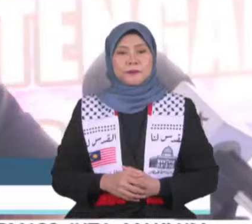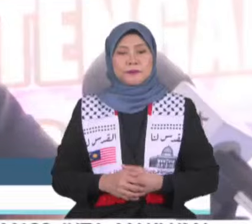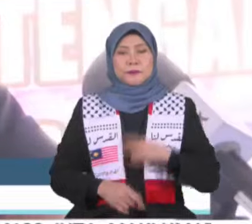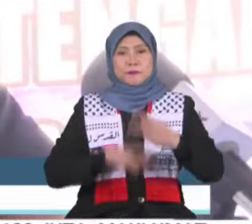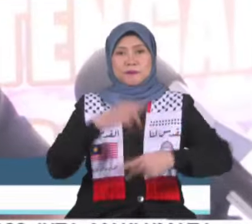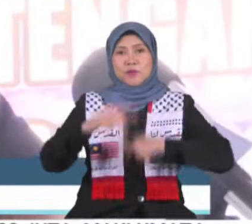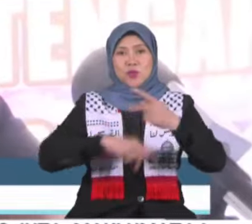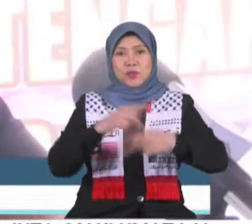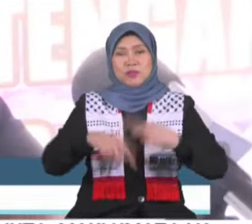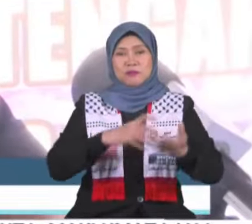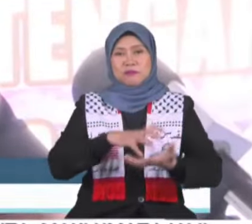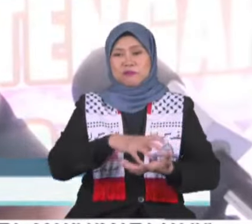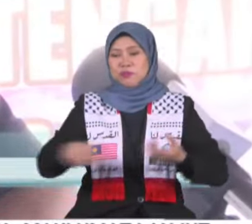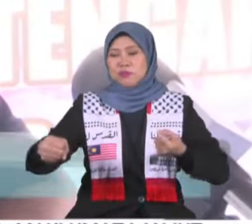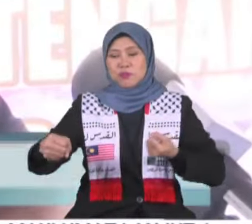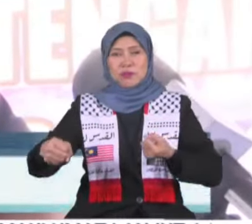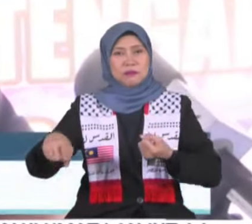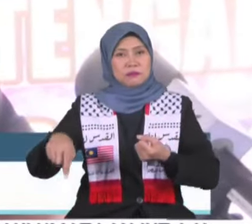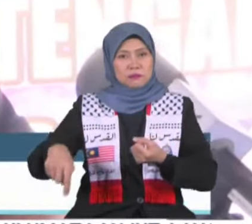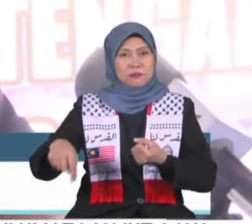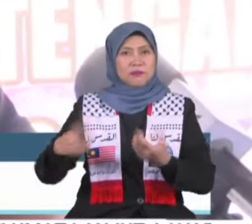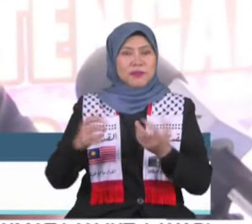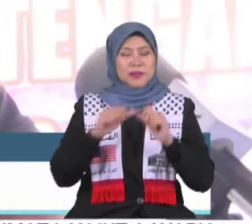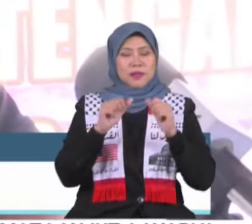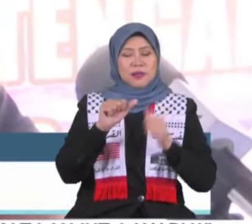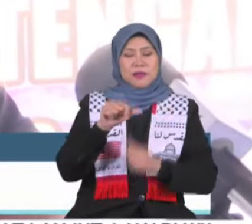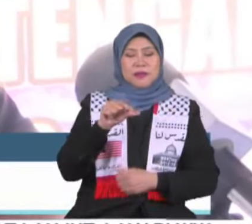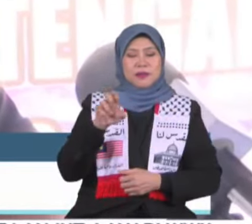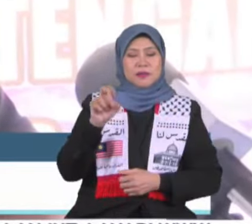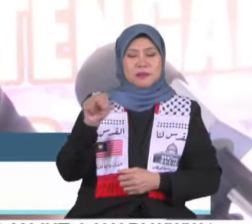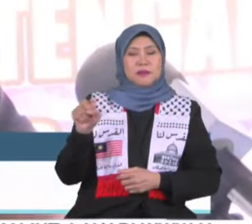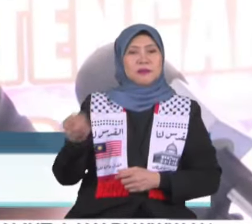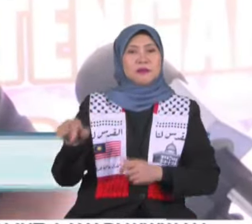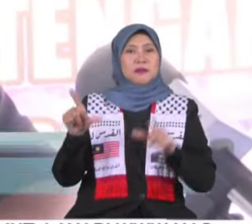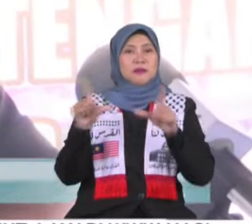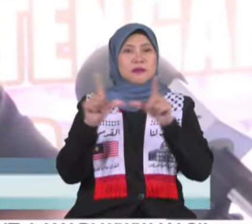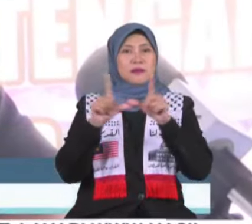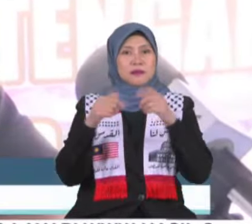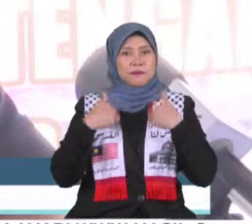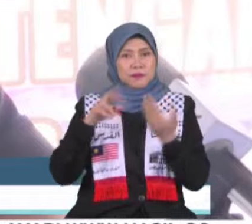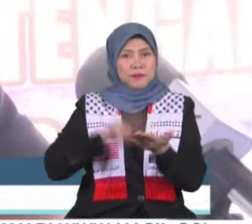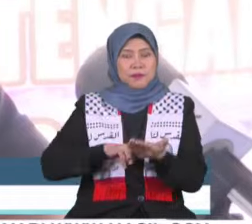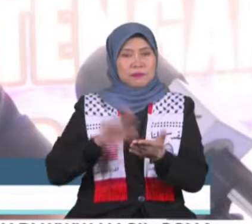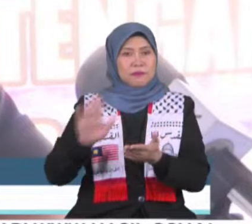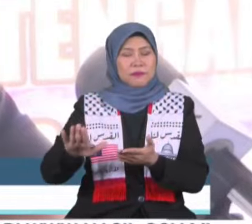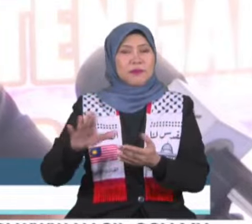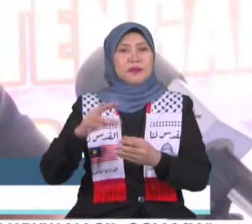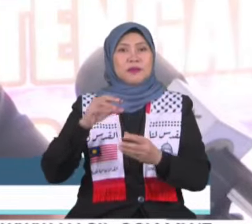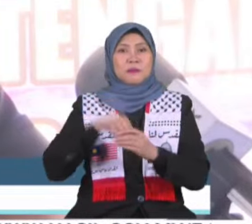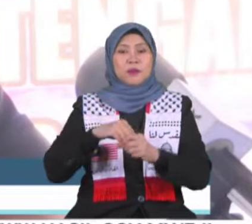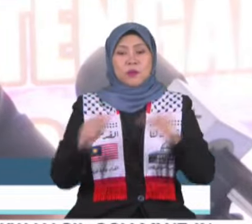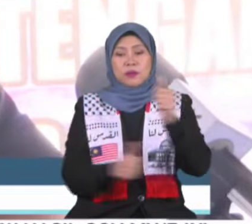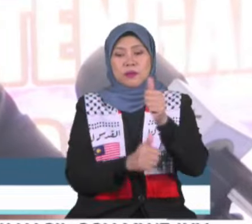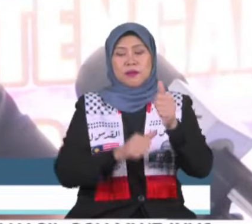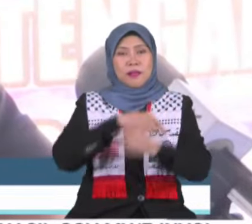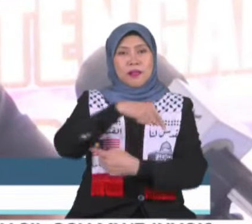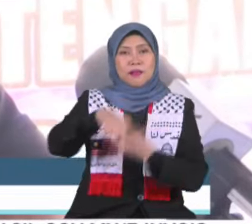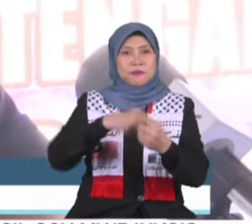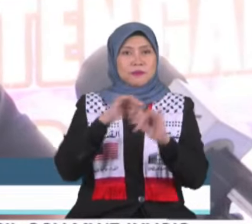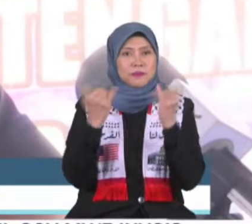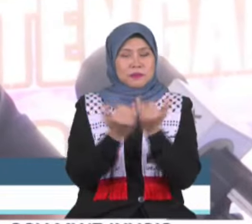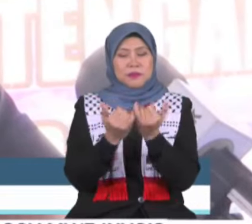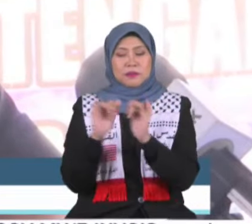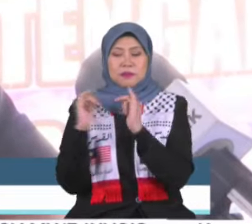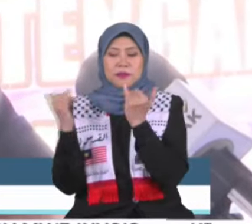Proses pelupusan barang kes ini dilakukan oleh ejen yang berlesen dan berdaftar di bawah Jabatan Alam Sekitar iaitu